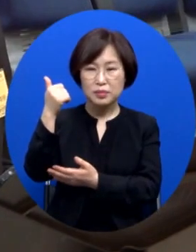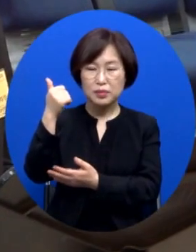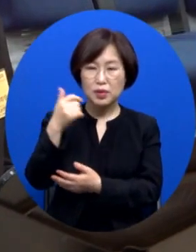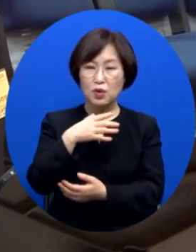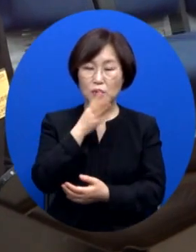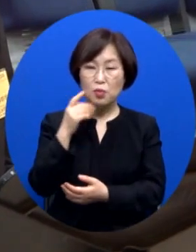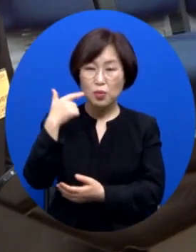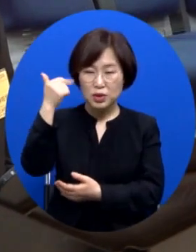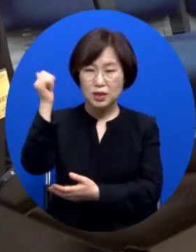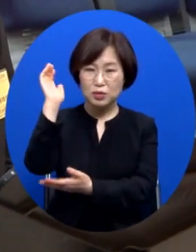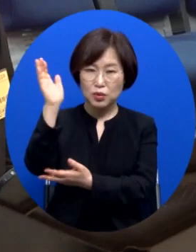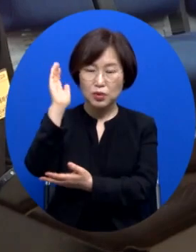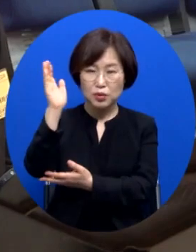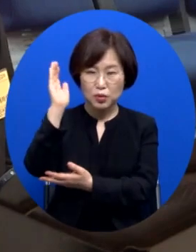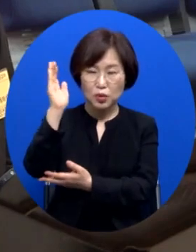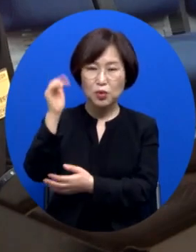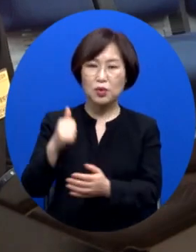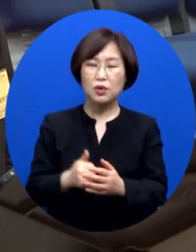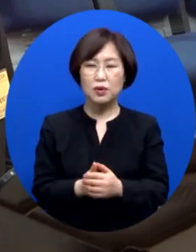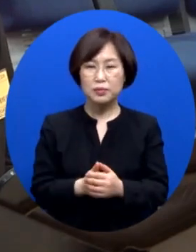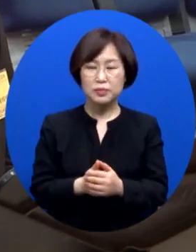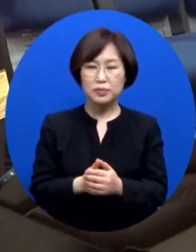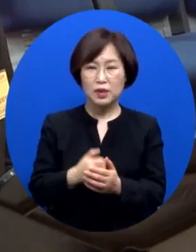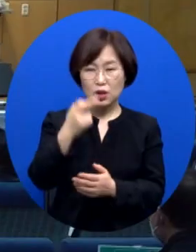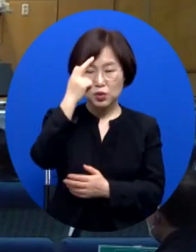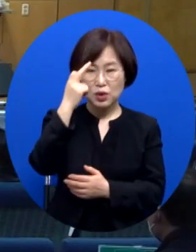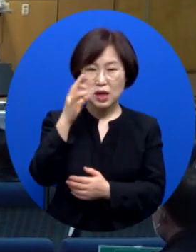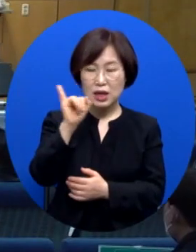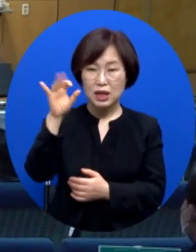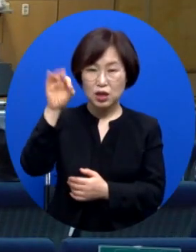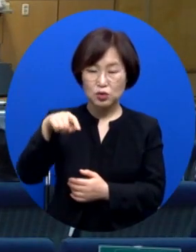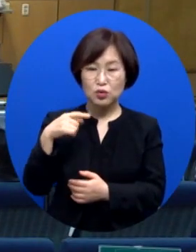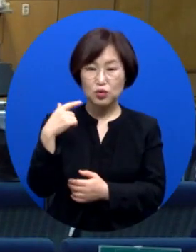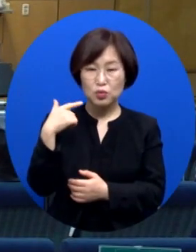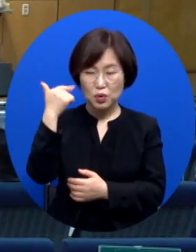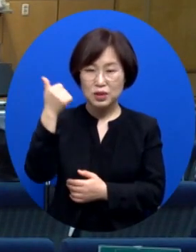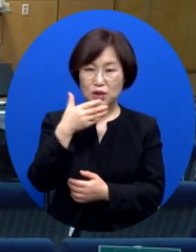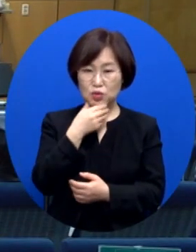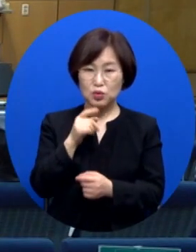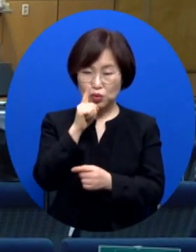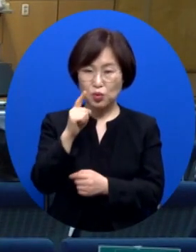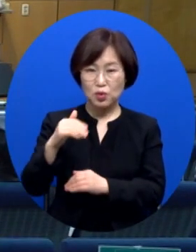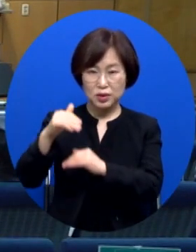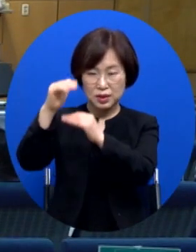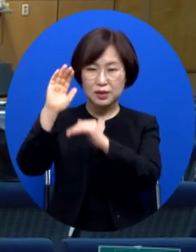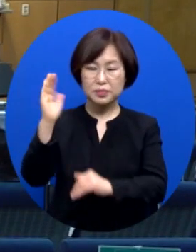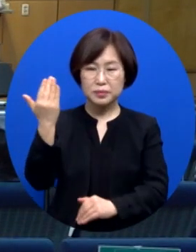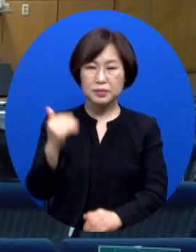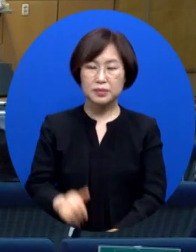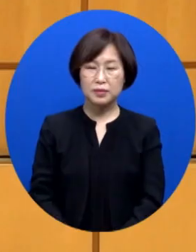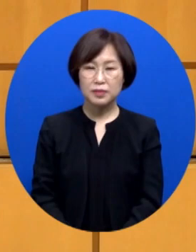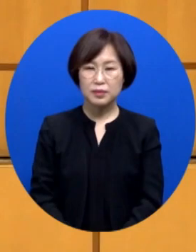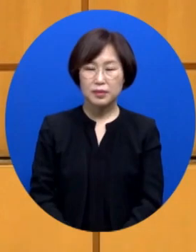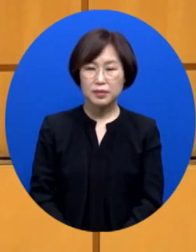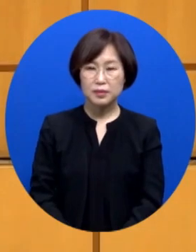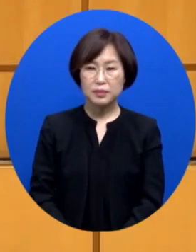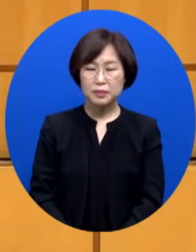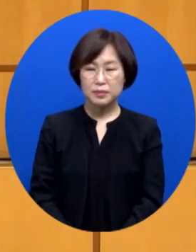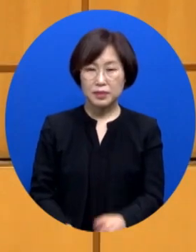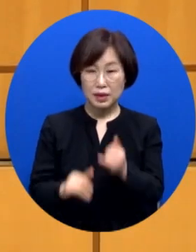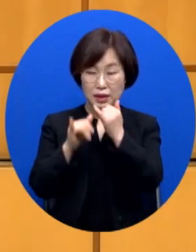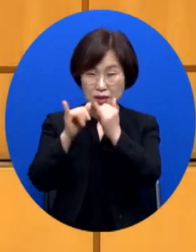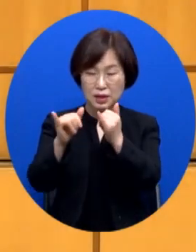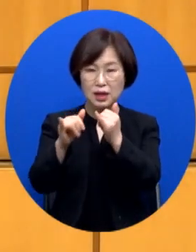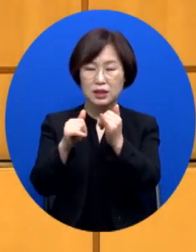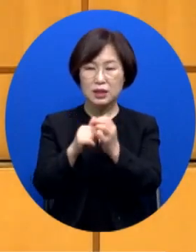원로 목사의 설교와 종교교회 최이우 목사의 축도 등의 순서로 드렸습니다. 직장 선교 대상